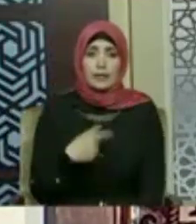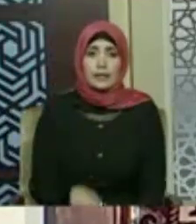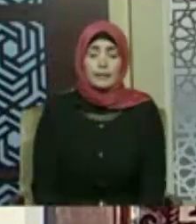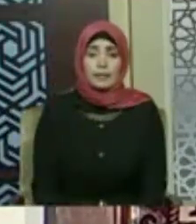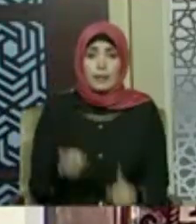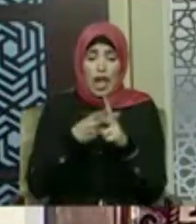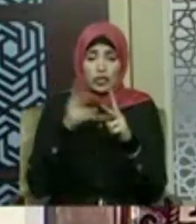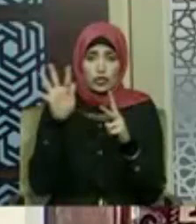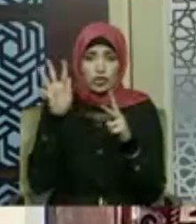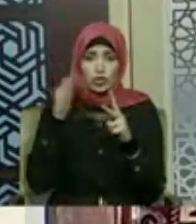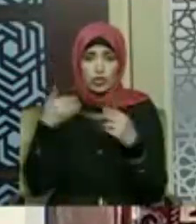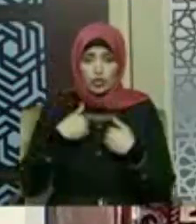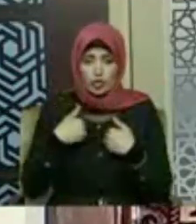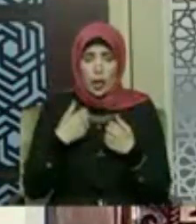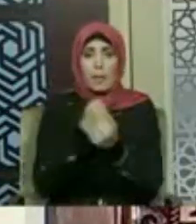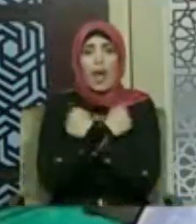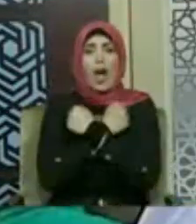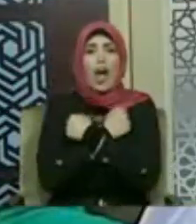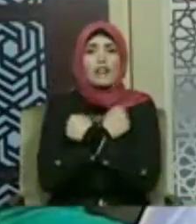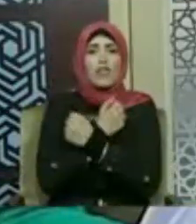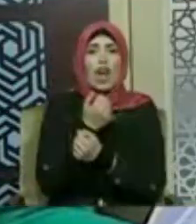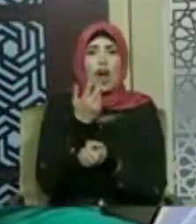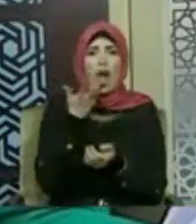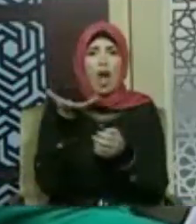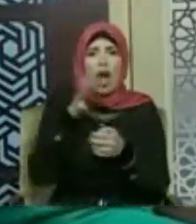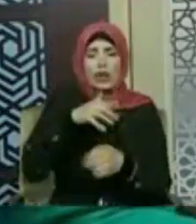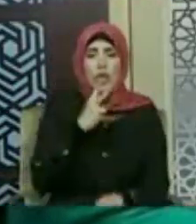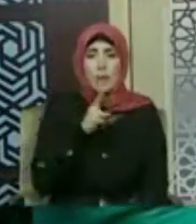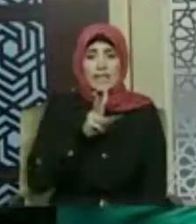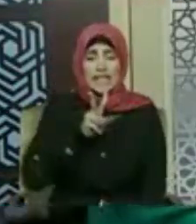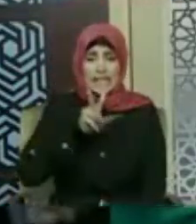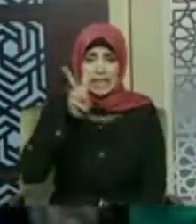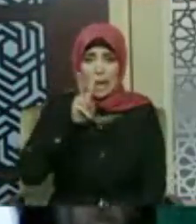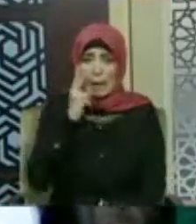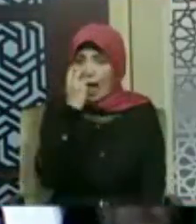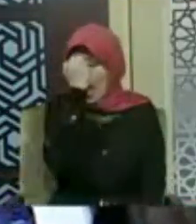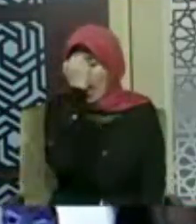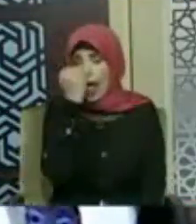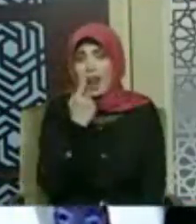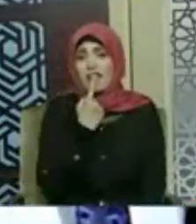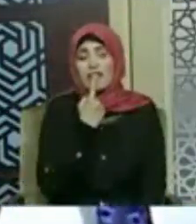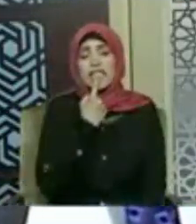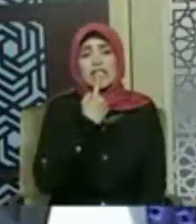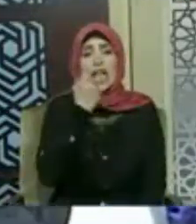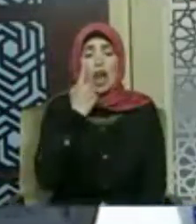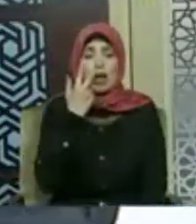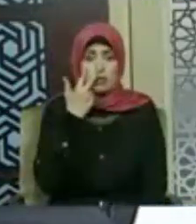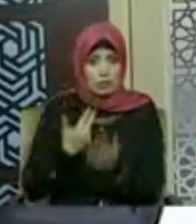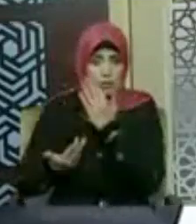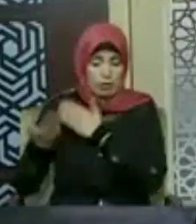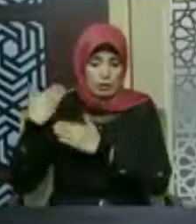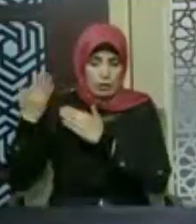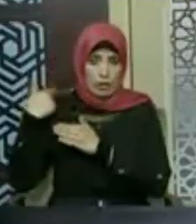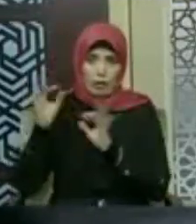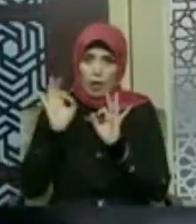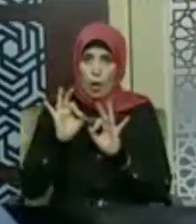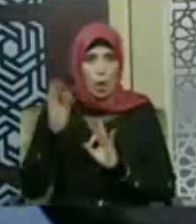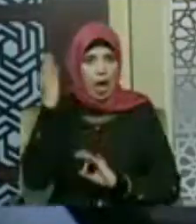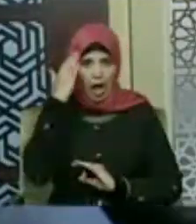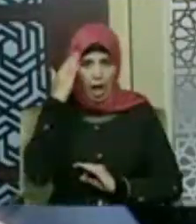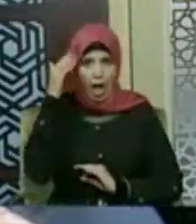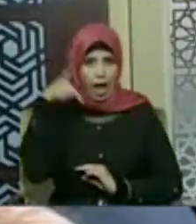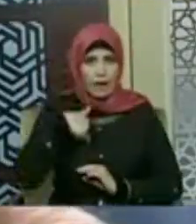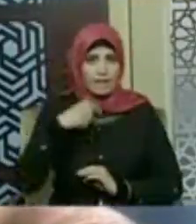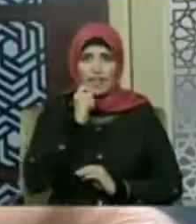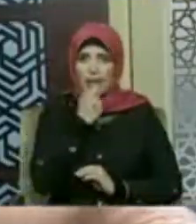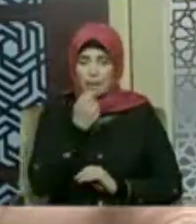حضارته لأكثر من 7000 عام في أعماق التاريخ، يعرف متى